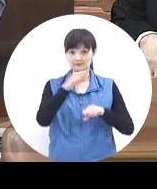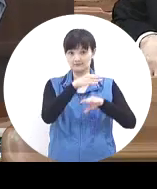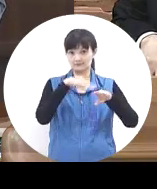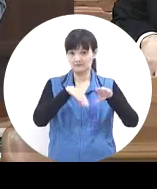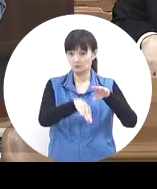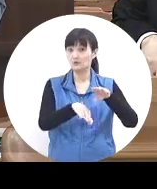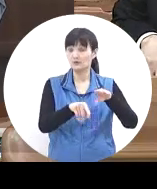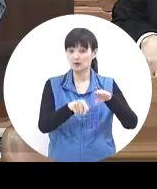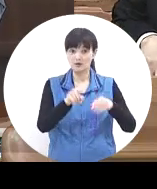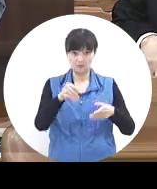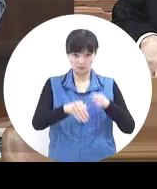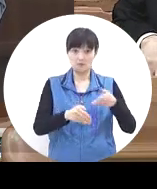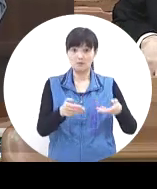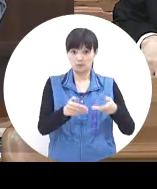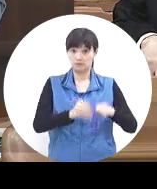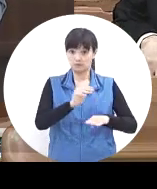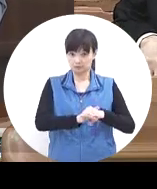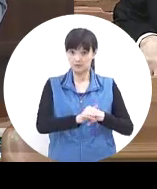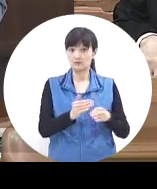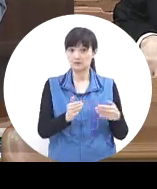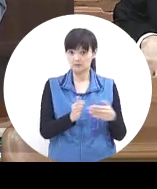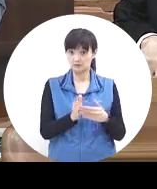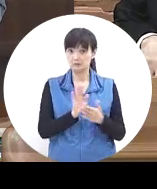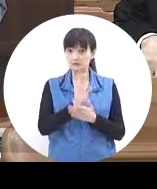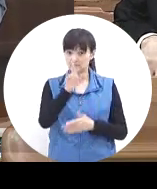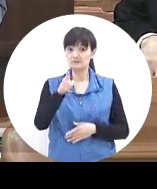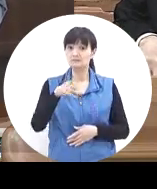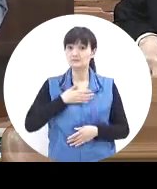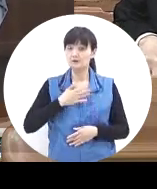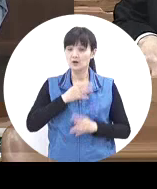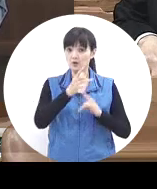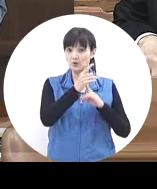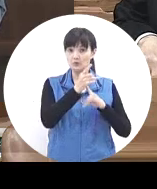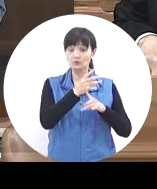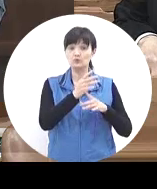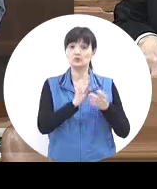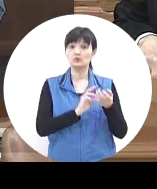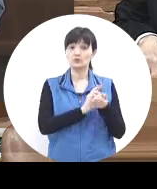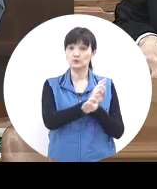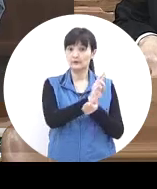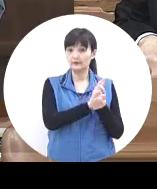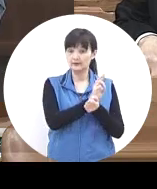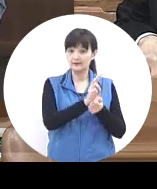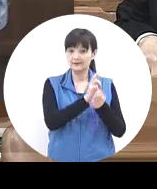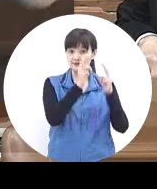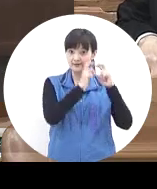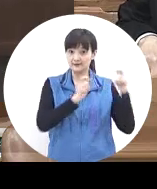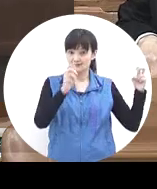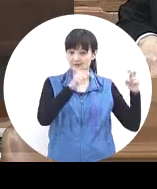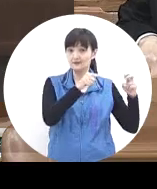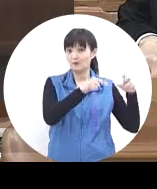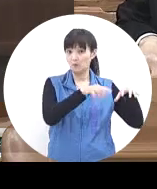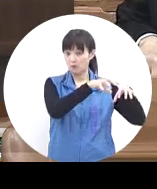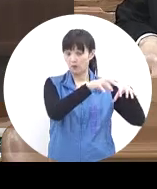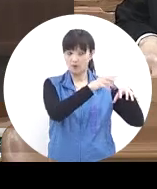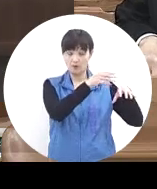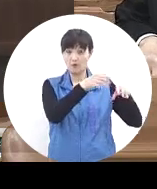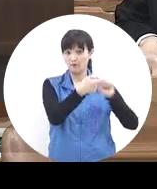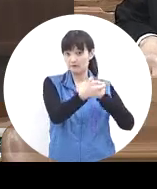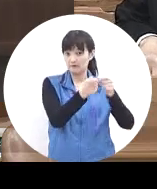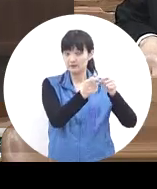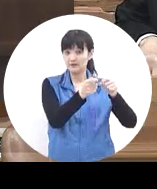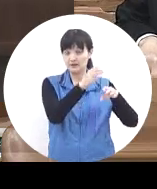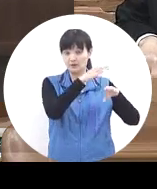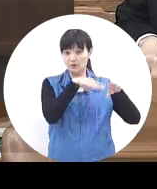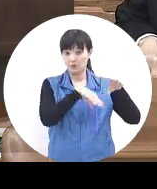题，你知道多少？这里竹林市的地区的都可以从泰山交流道出入， 没有错， 他就不用从林口交流道，所以